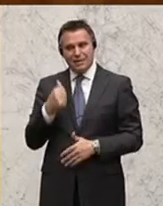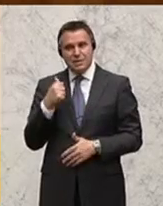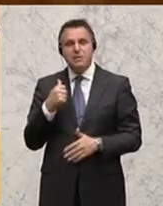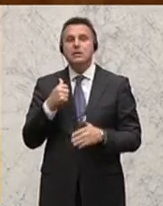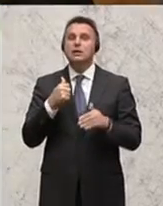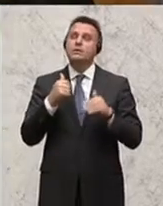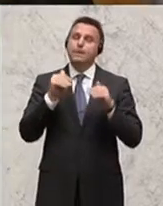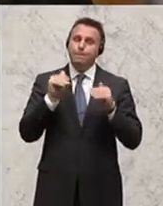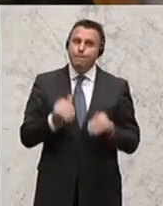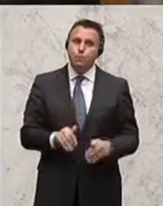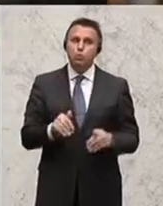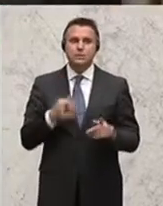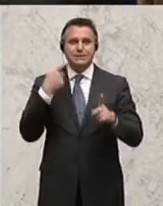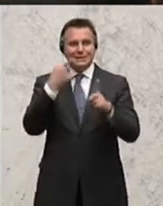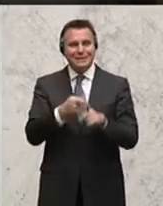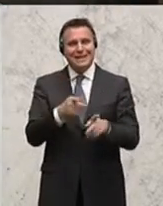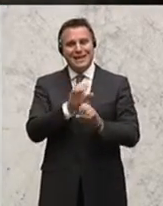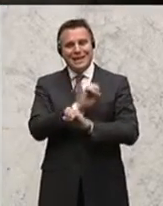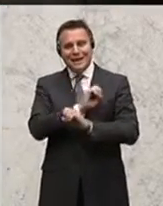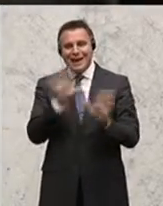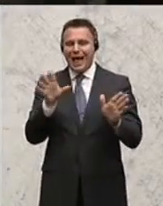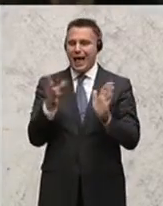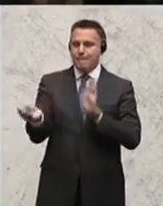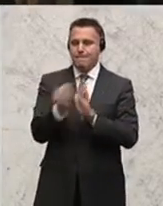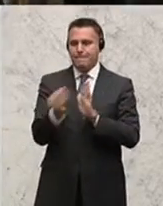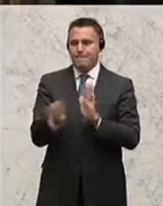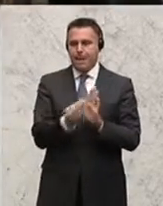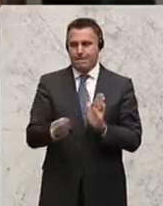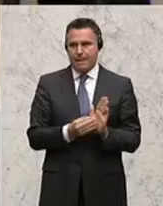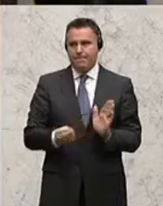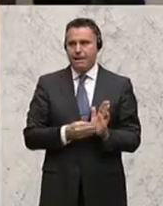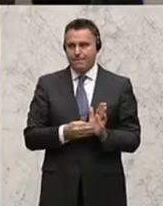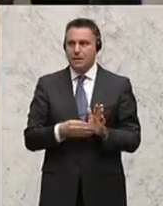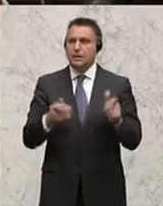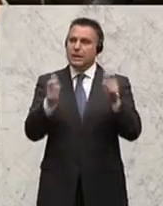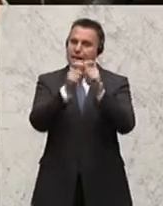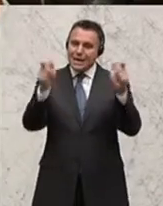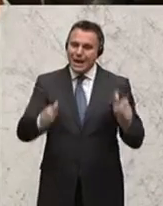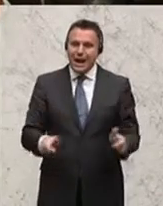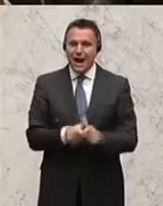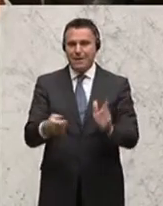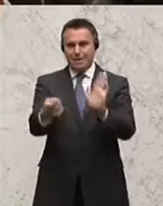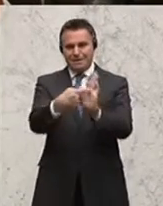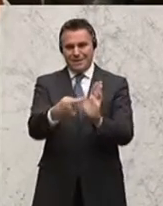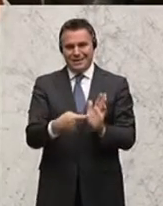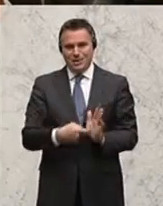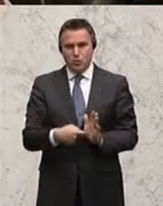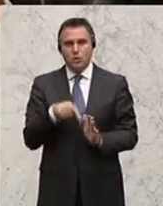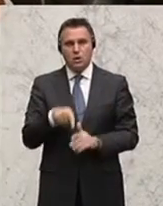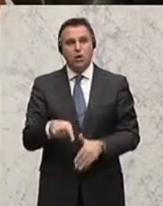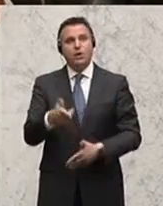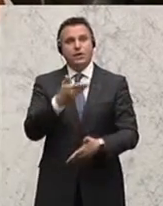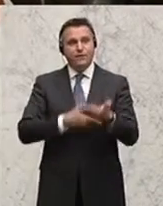uns endlich klare Ziele definiert und Vorgaben liefert, nämlich Rahmenbedingungen, in denen sich die